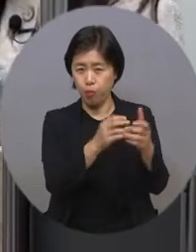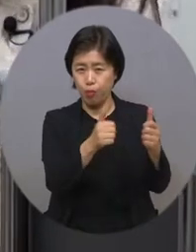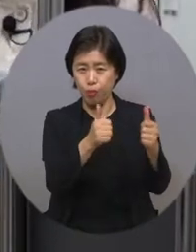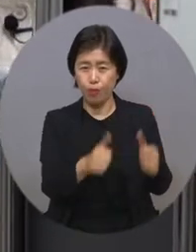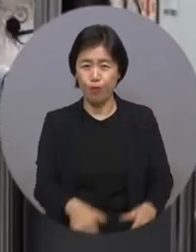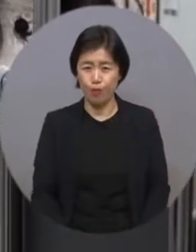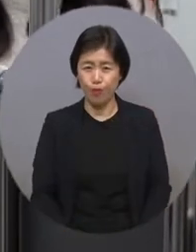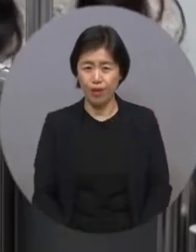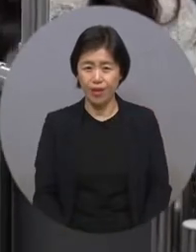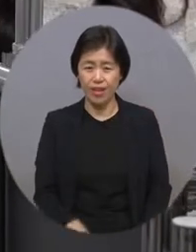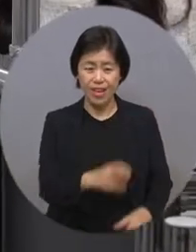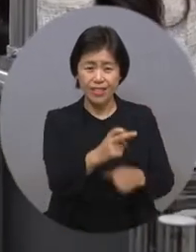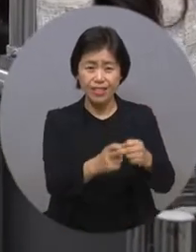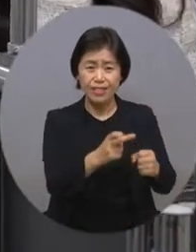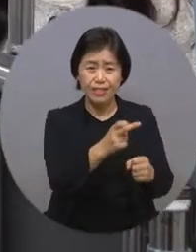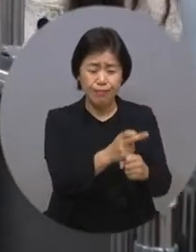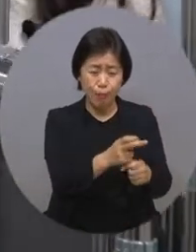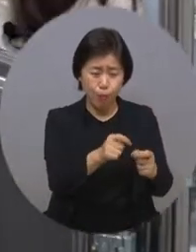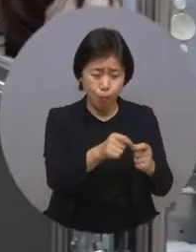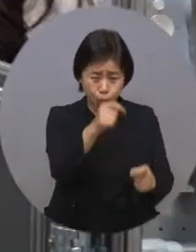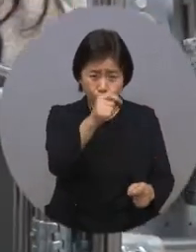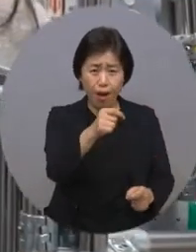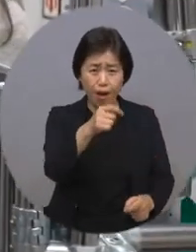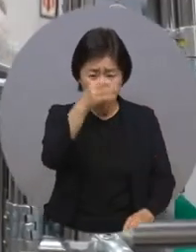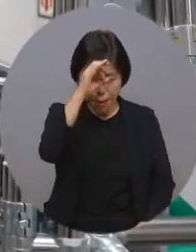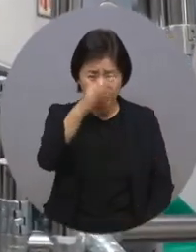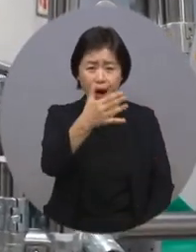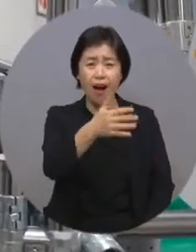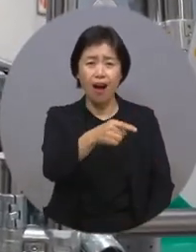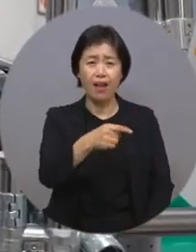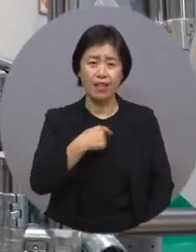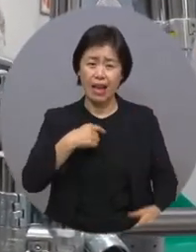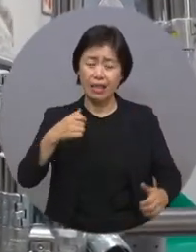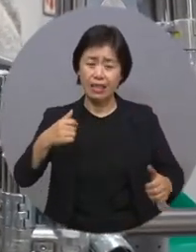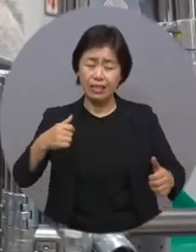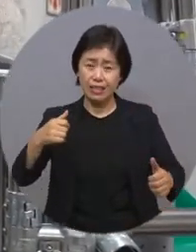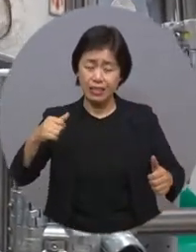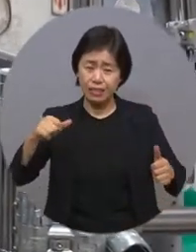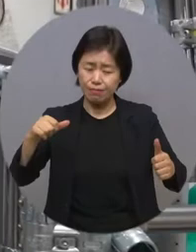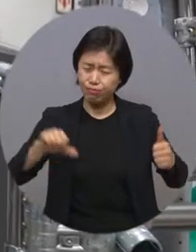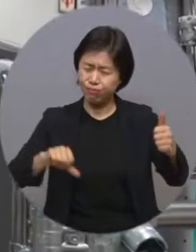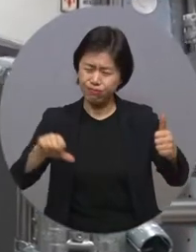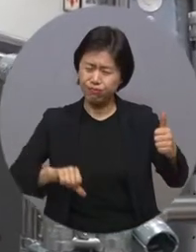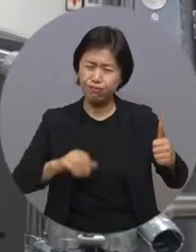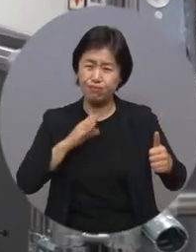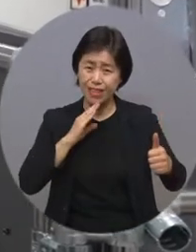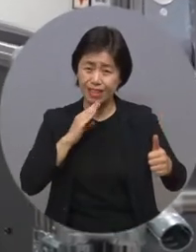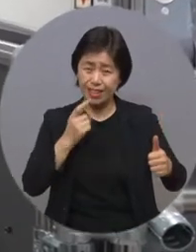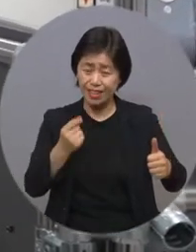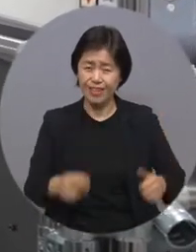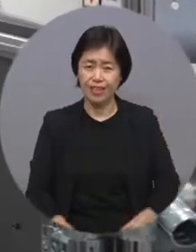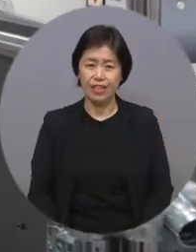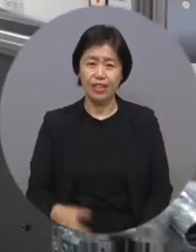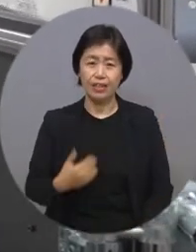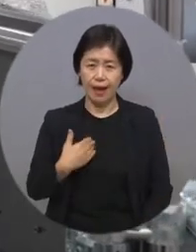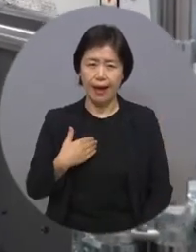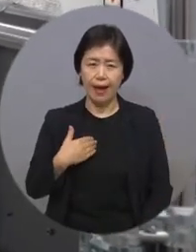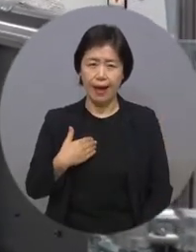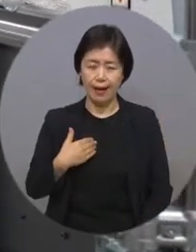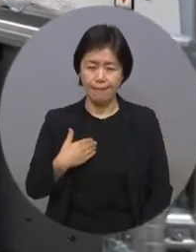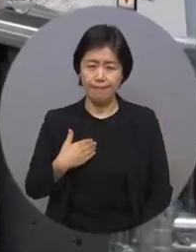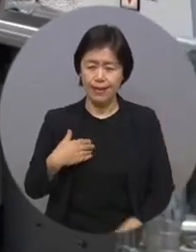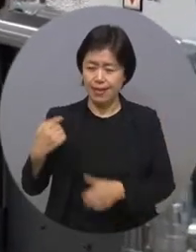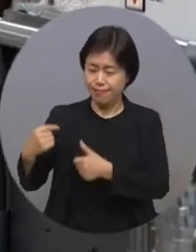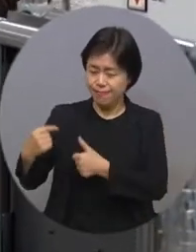오, 역시 제가 12년 장인을 이기기에는 아주 역부족이었어요. 저 진짜, 아까 제가 너무 잘 배워가지고 내년에 여기 입사해야 되나